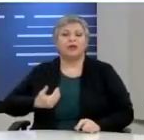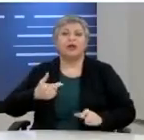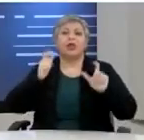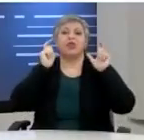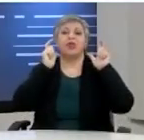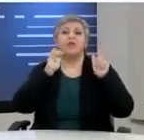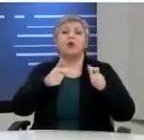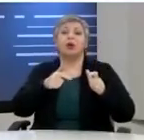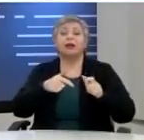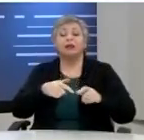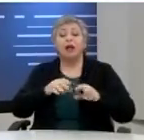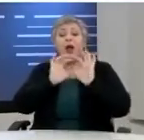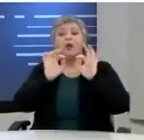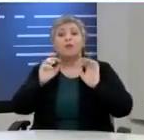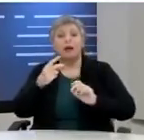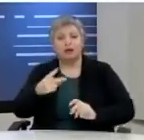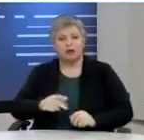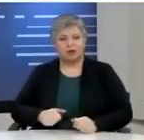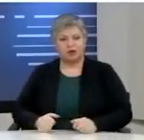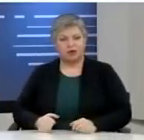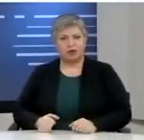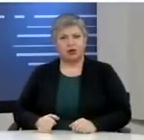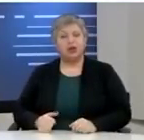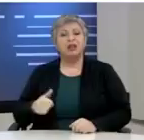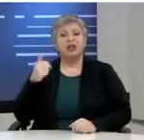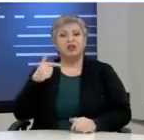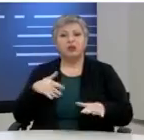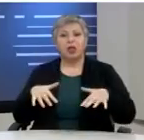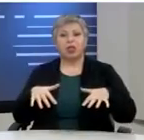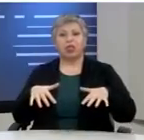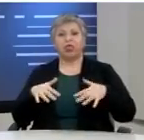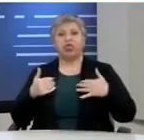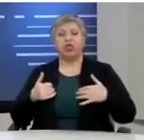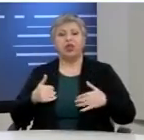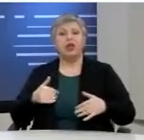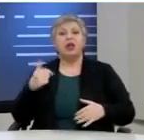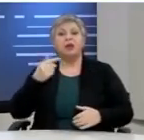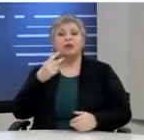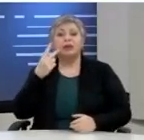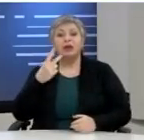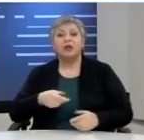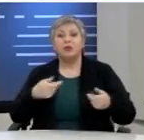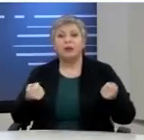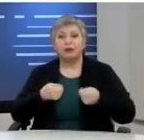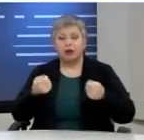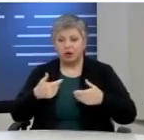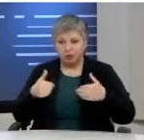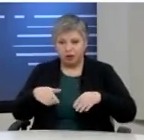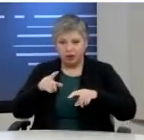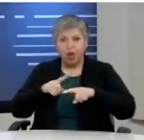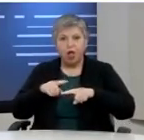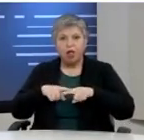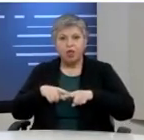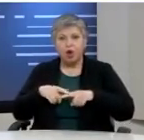Και αποδηλία να αναμετρηθούμε με την αλήθεια ως έθνος και ως πολιτικό σύστημα, κάναμε